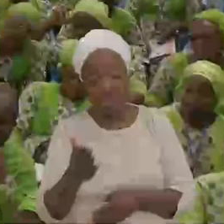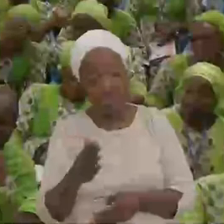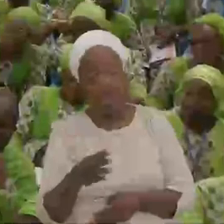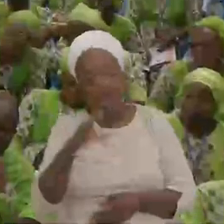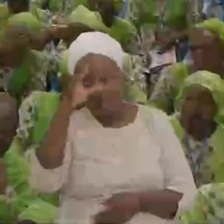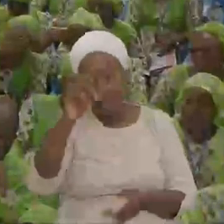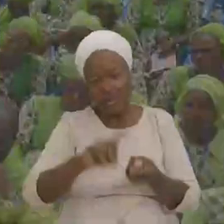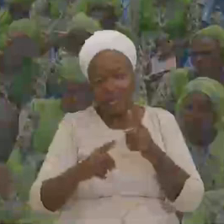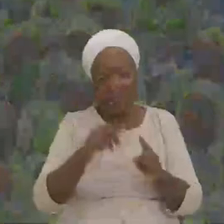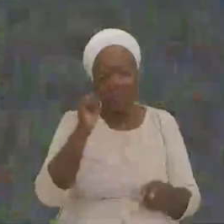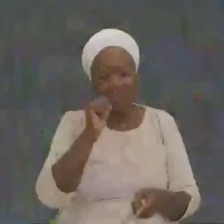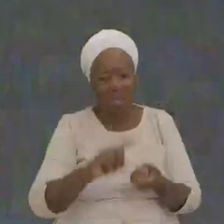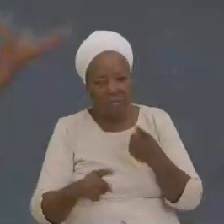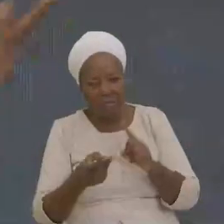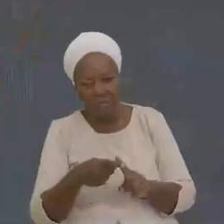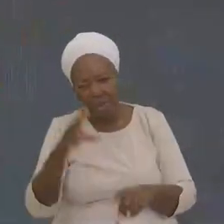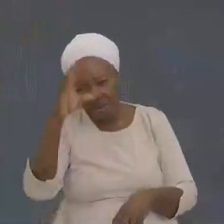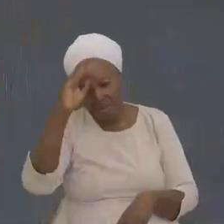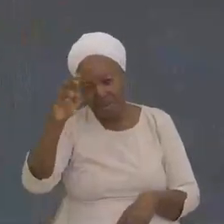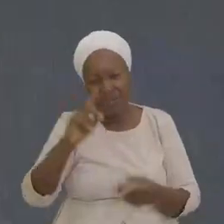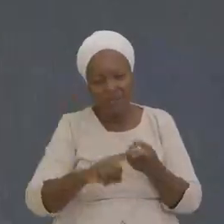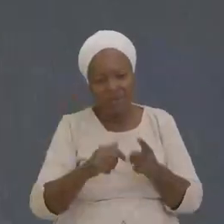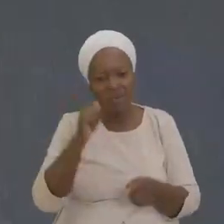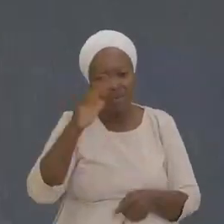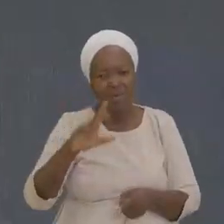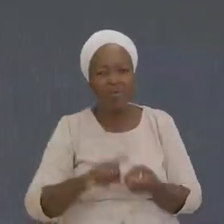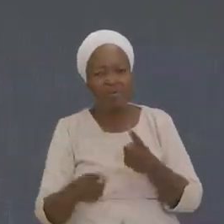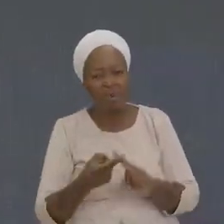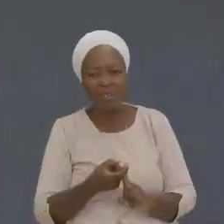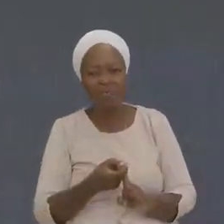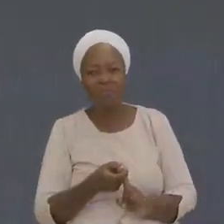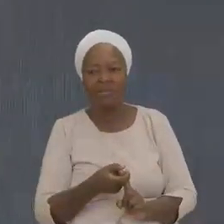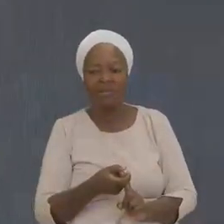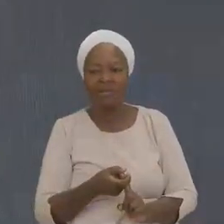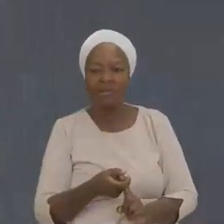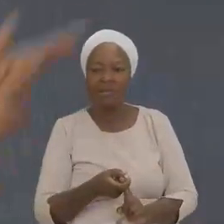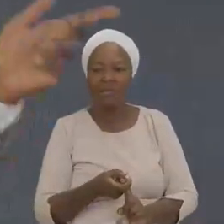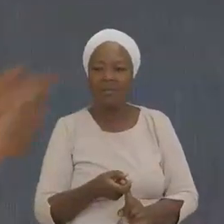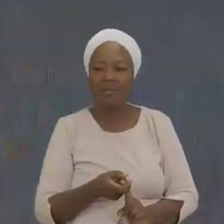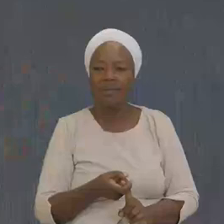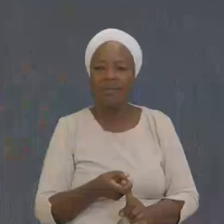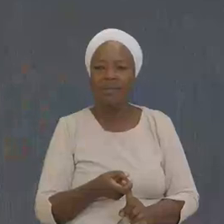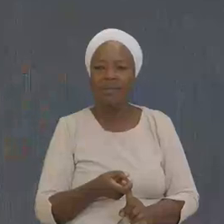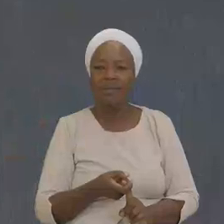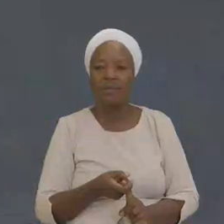la personne avec qui tu gères copinage, copain,